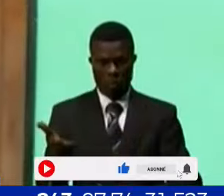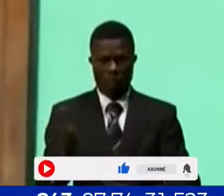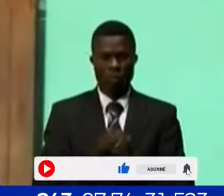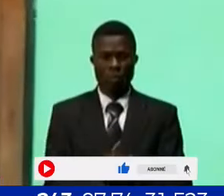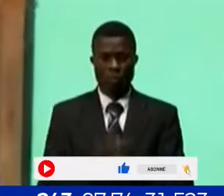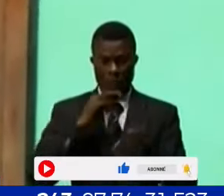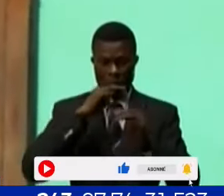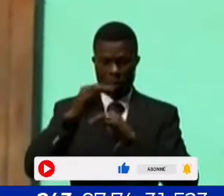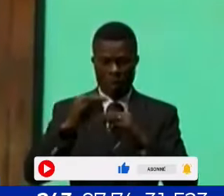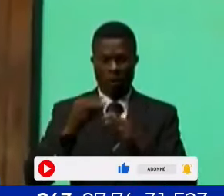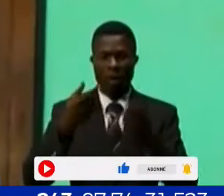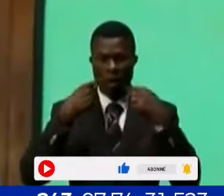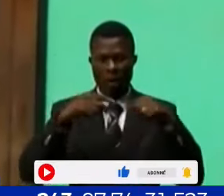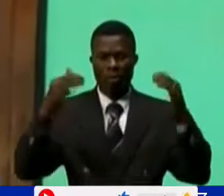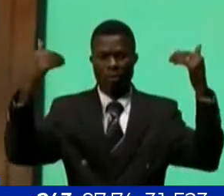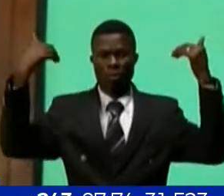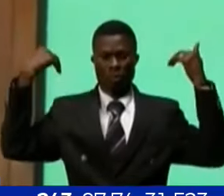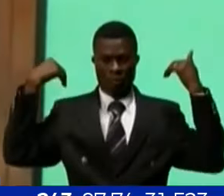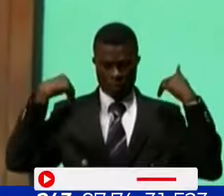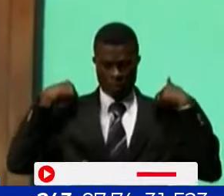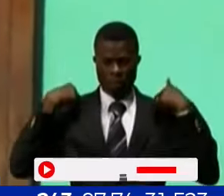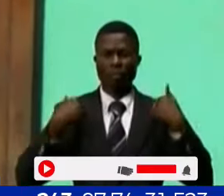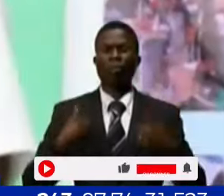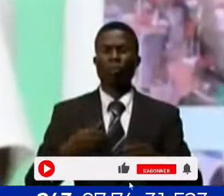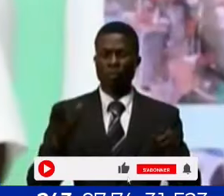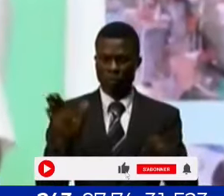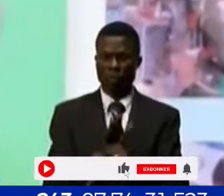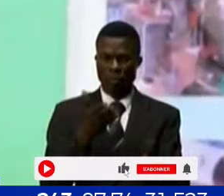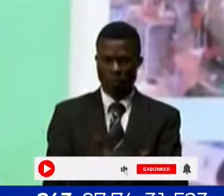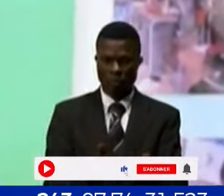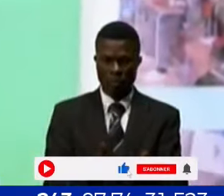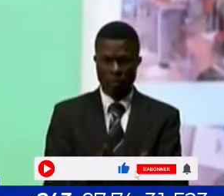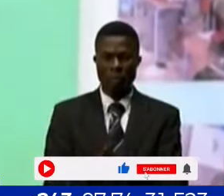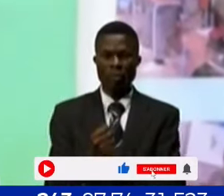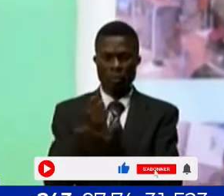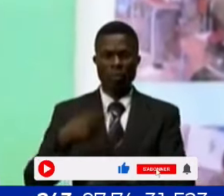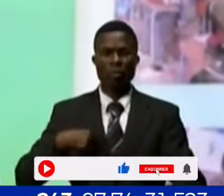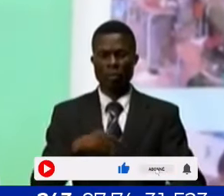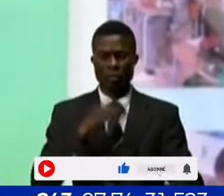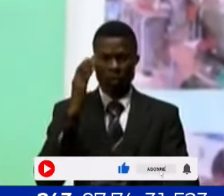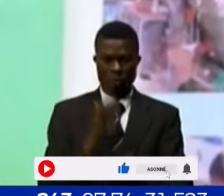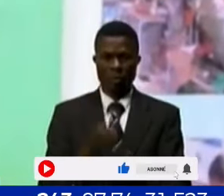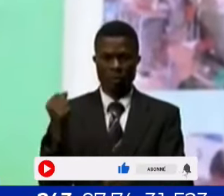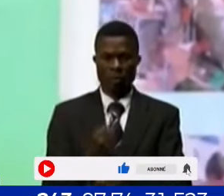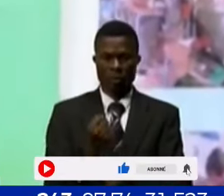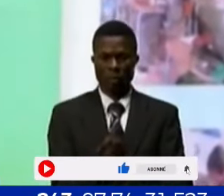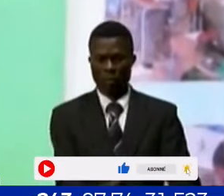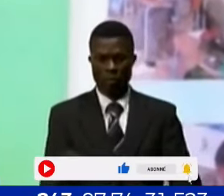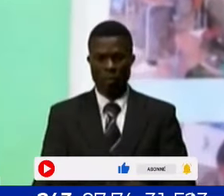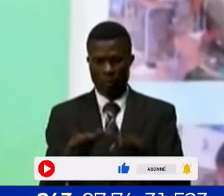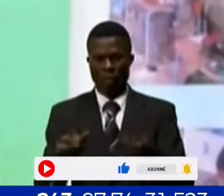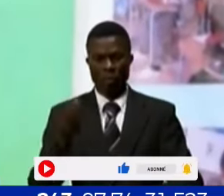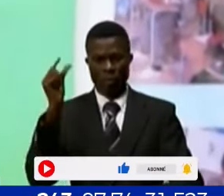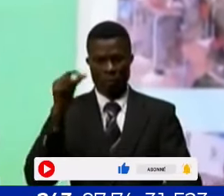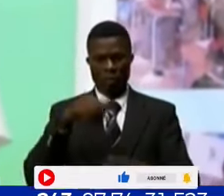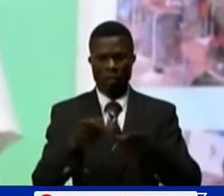Des messages adressés aux autorités ont été ensuite lus. Aidez-nous à lutter contre le travail des enfants dans la mine, dans